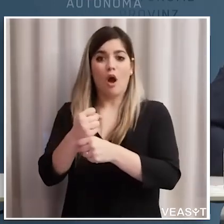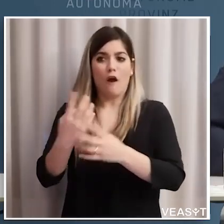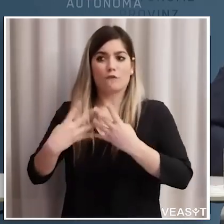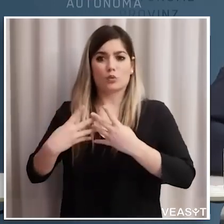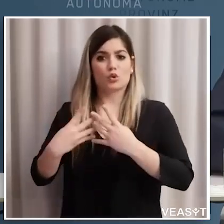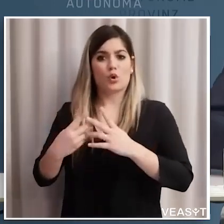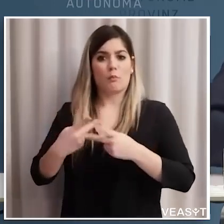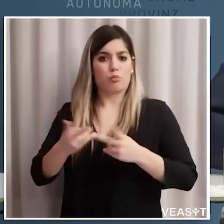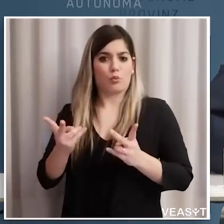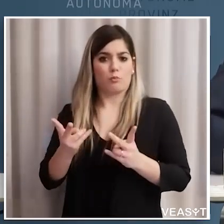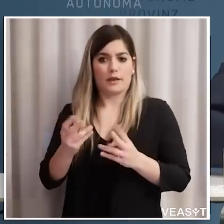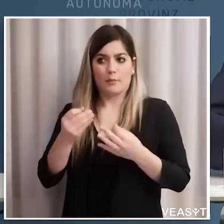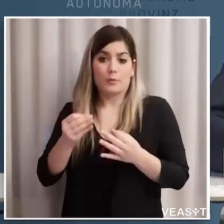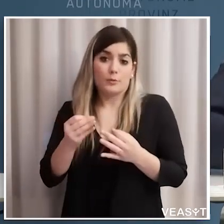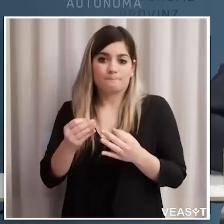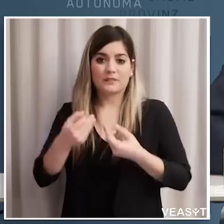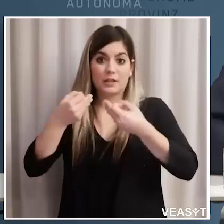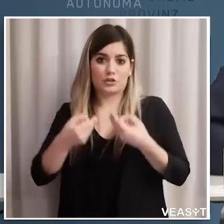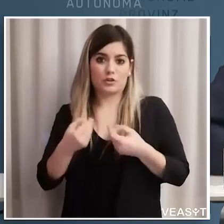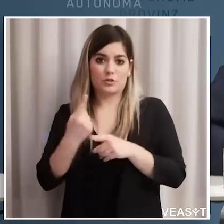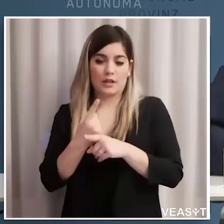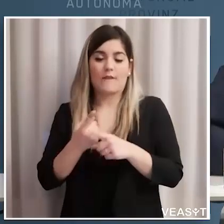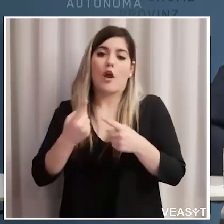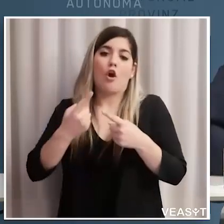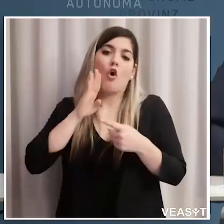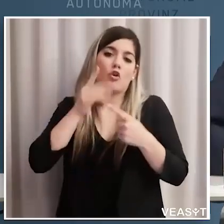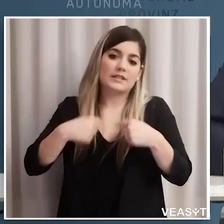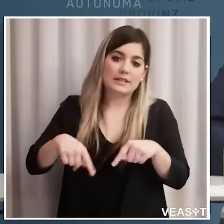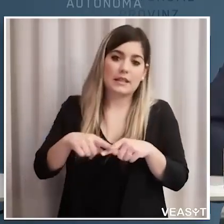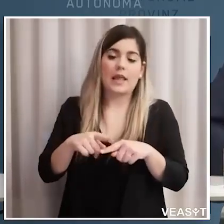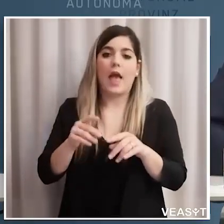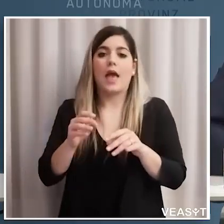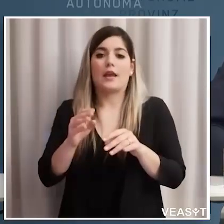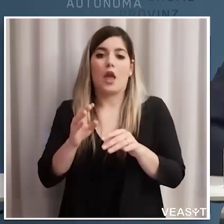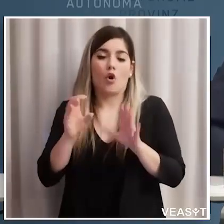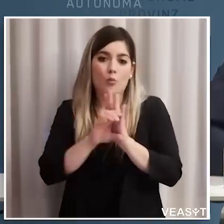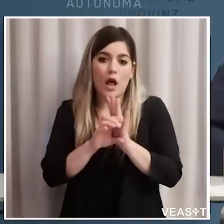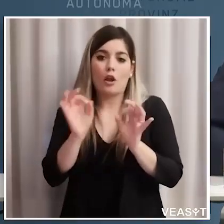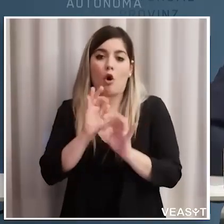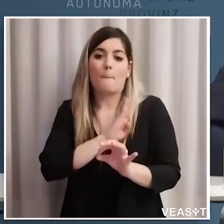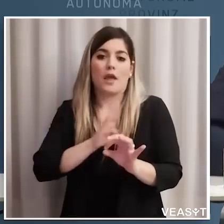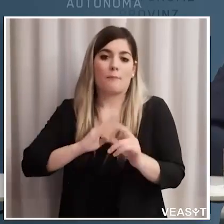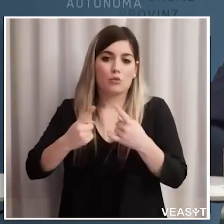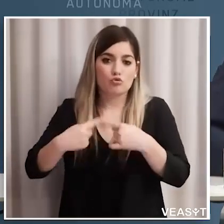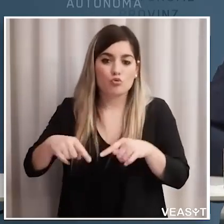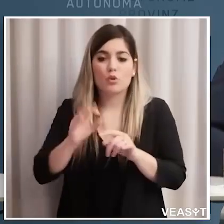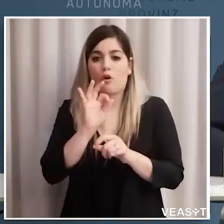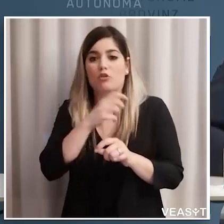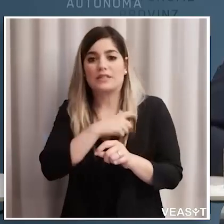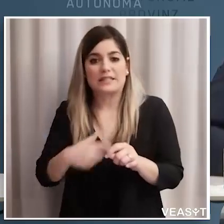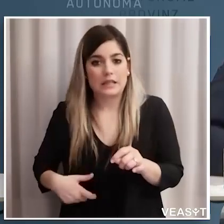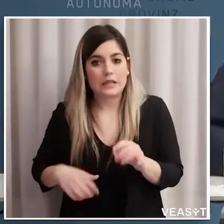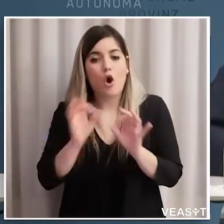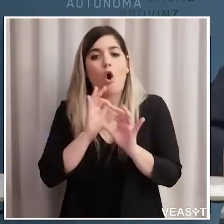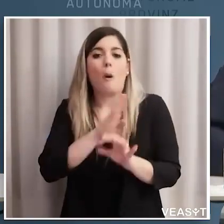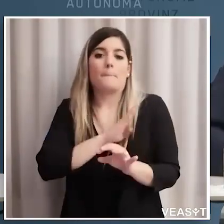livello comunale, come consigliere comunale o membro di giunta o sindaco, o a livello provinciale come consigliere, membro di giunta